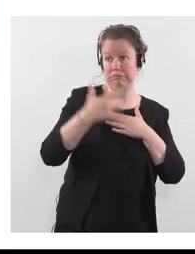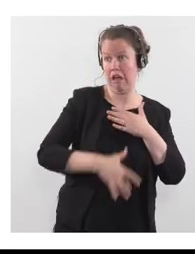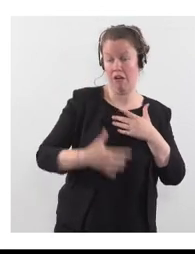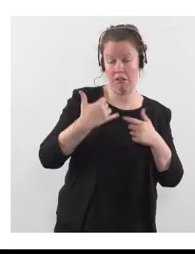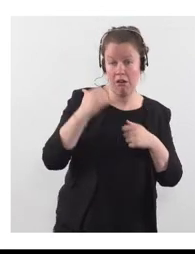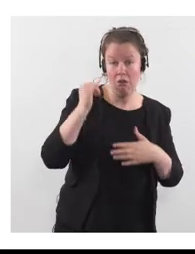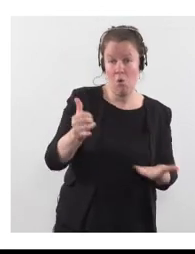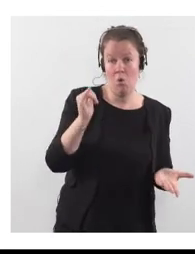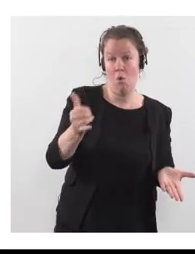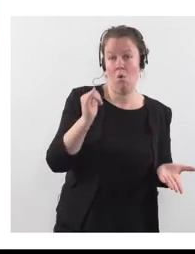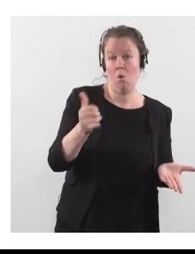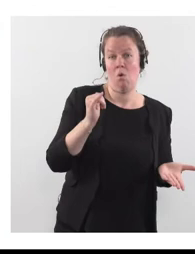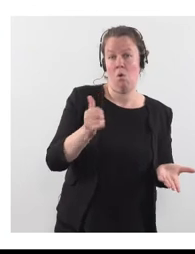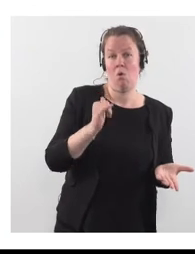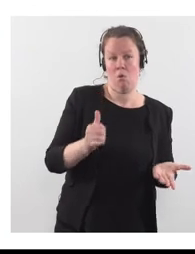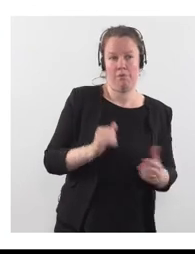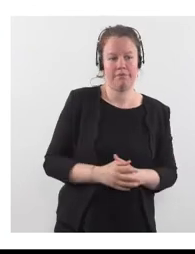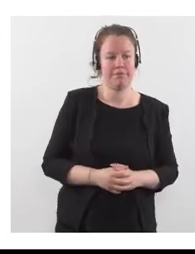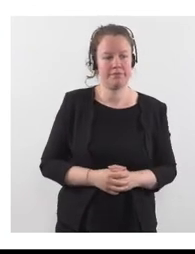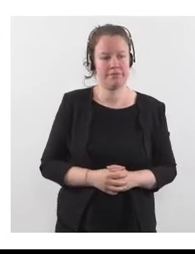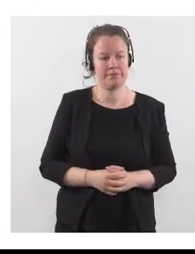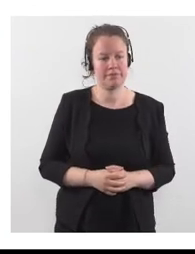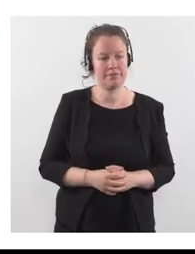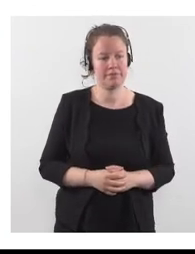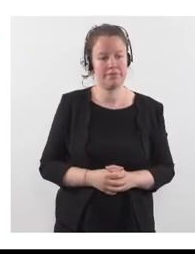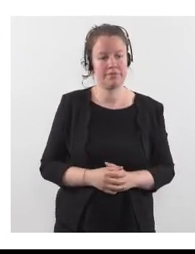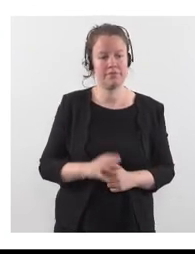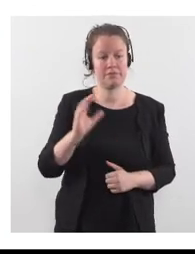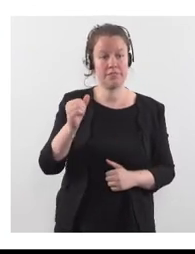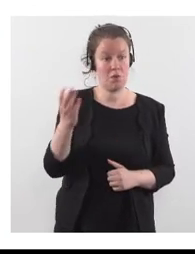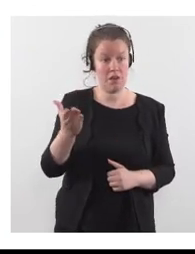Nous avons fait donc cette révision d'égalité.